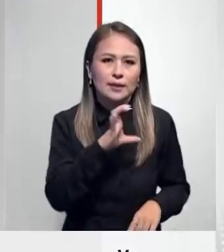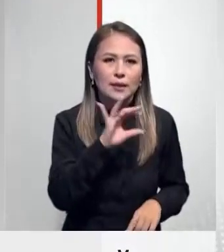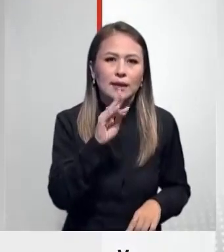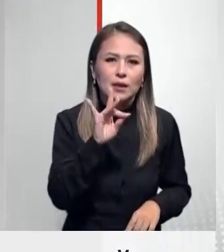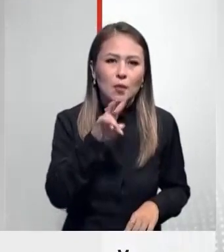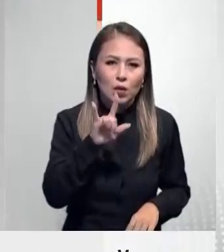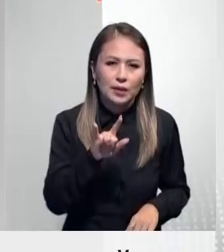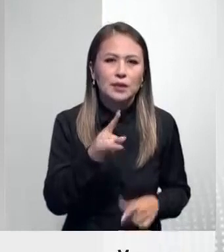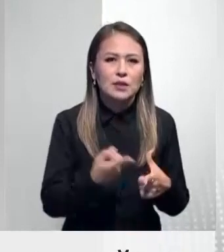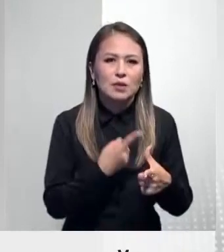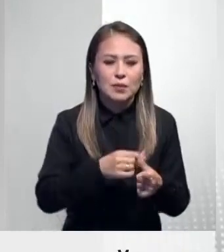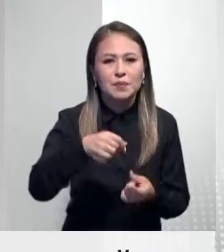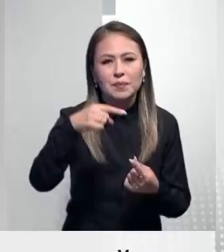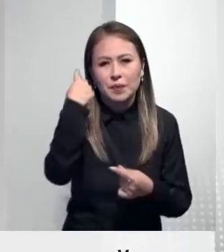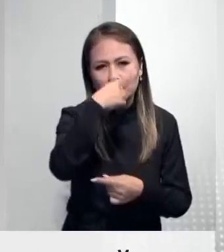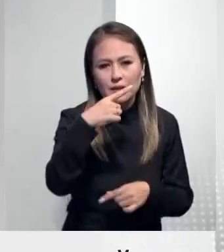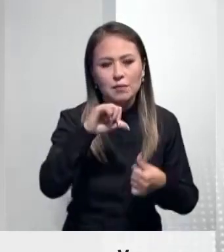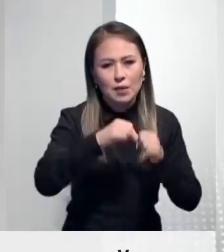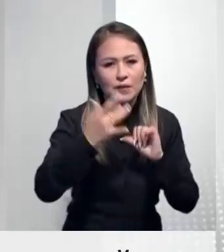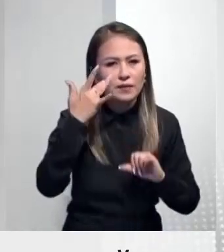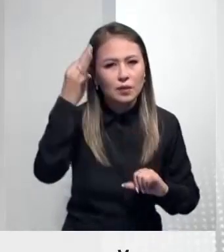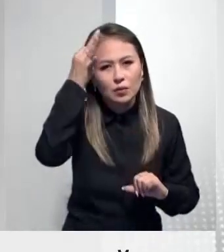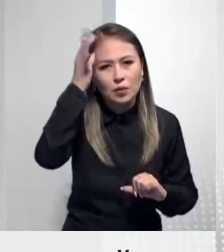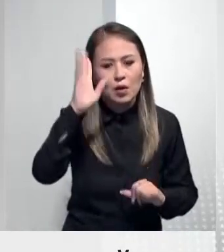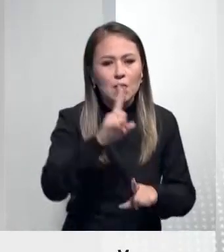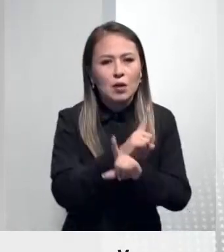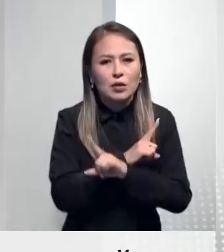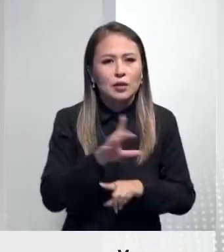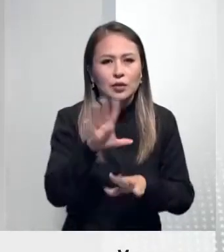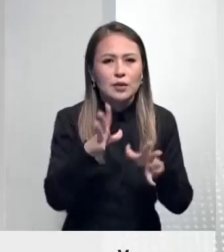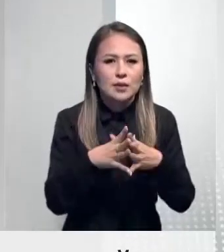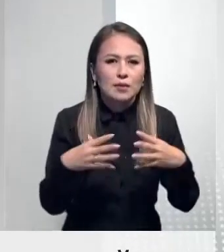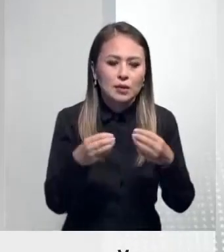қалдырған Сейілді Икрамұлының есімі мен бейнесі мәңгі ұмытылмайды.